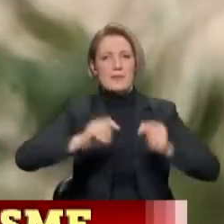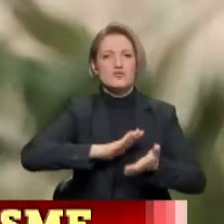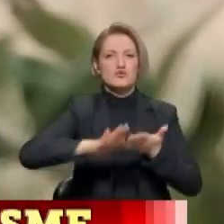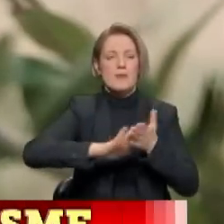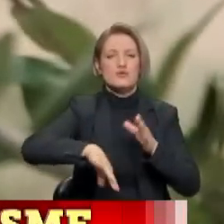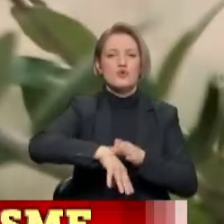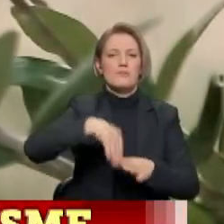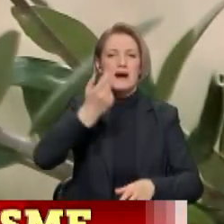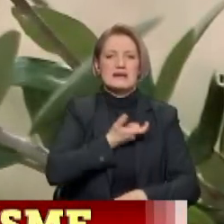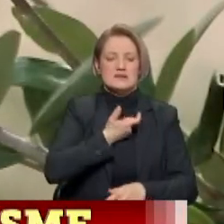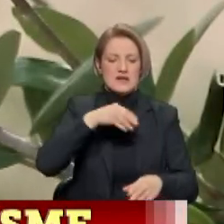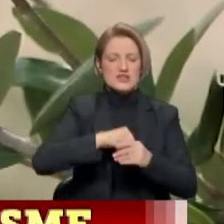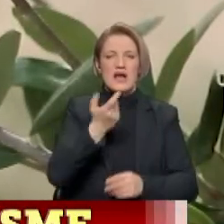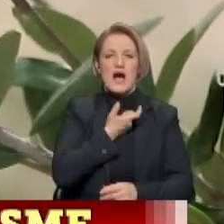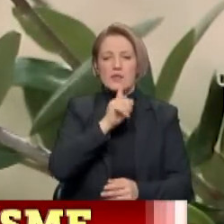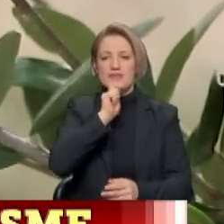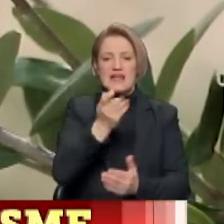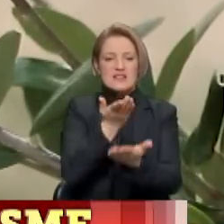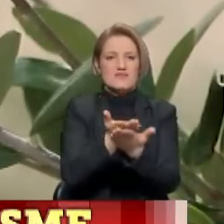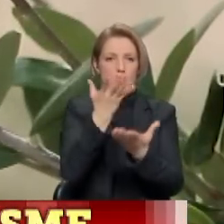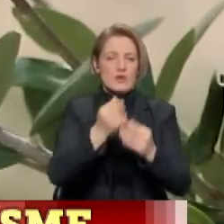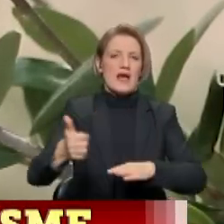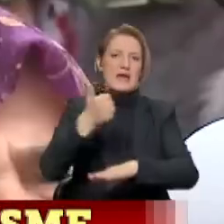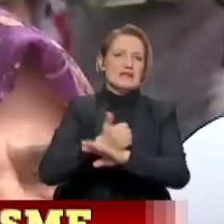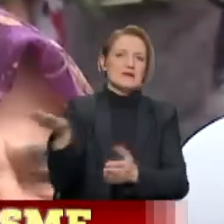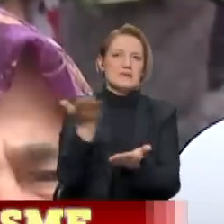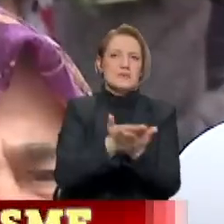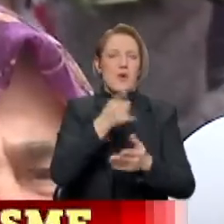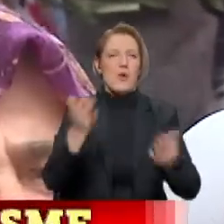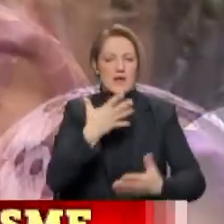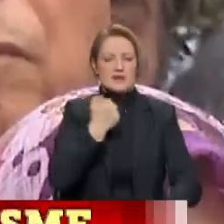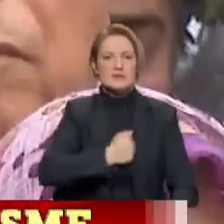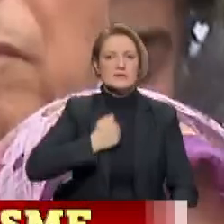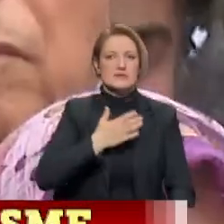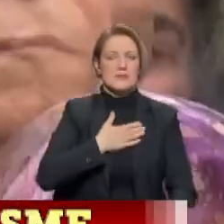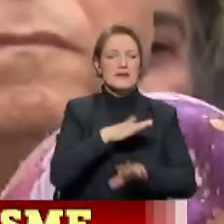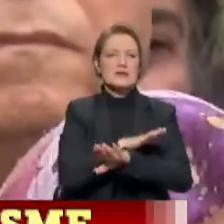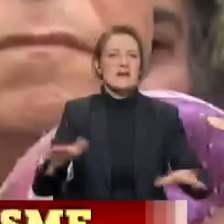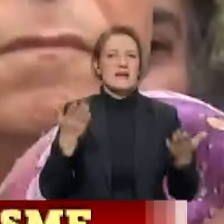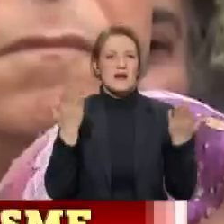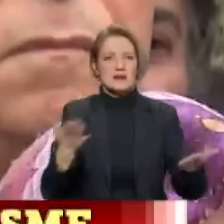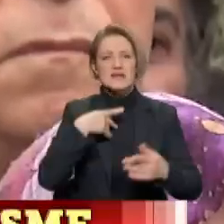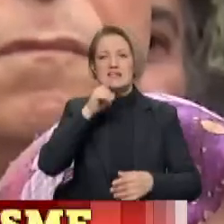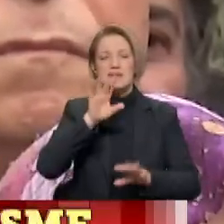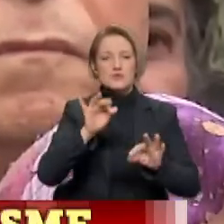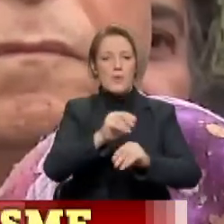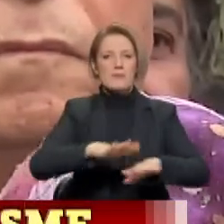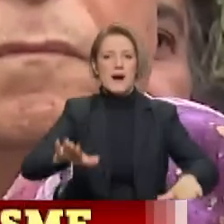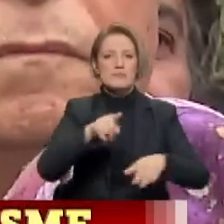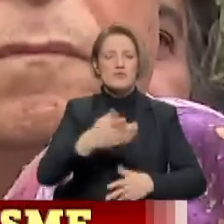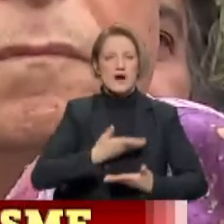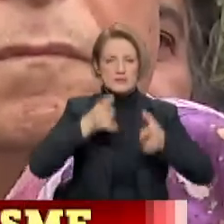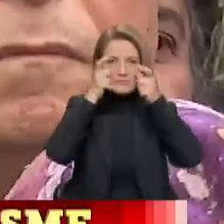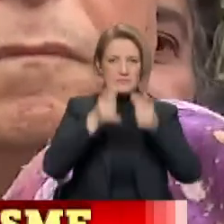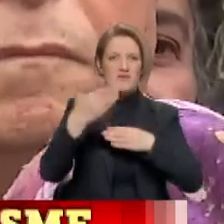daha torba yasa içinde kanun teklifi olarak getirildi iktidar tarafından. O kadar öfkeliyim ki yeter artık, zeytinlerimizi de toprağımıza bu